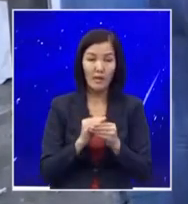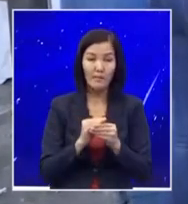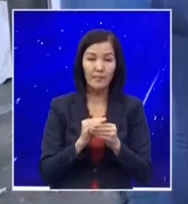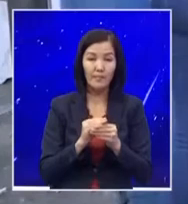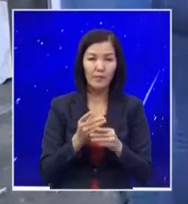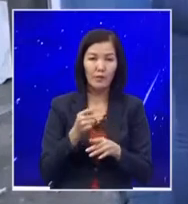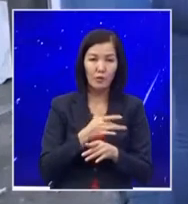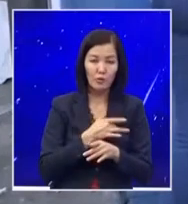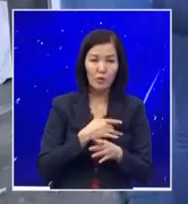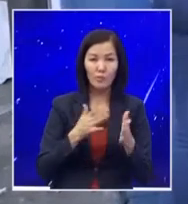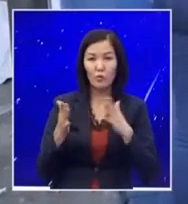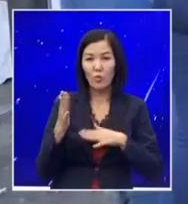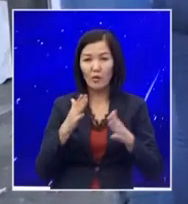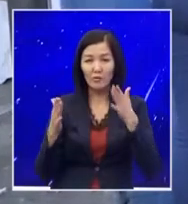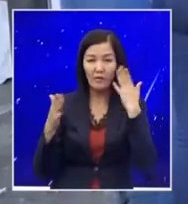қуанышқа толып,